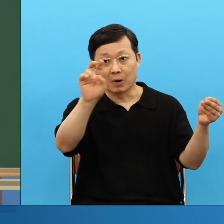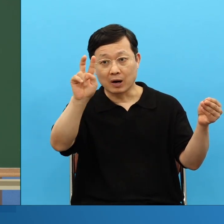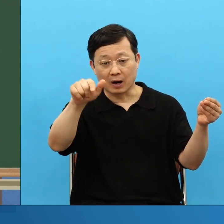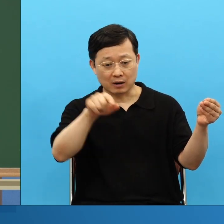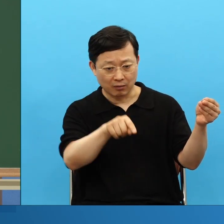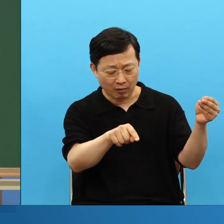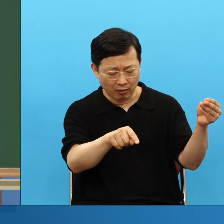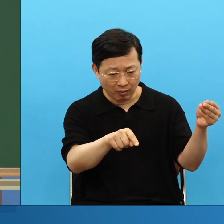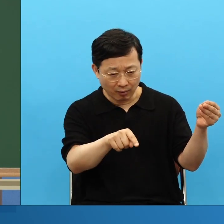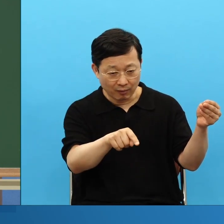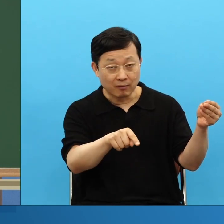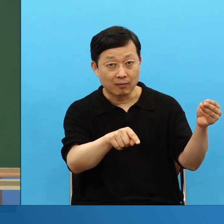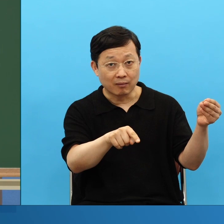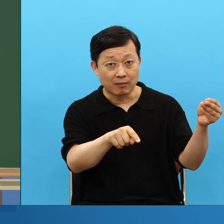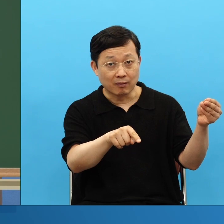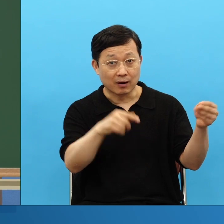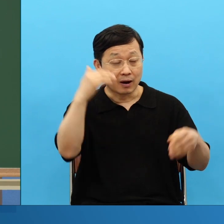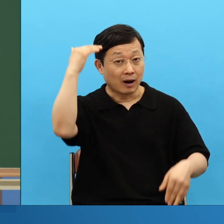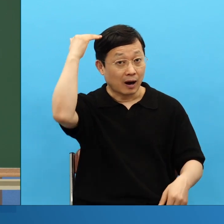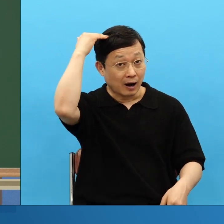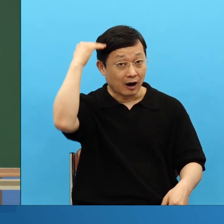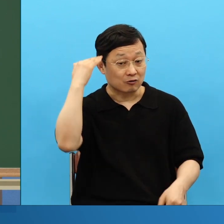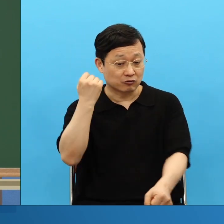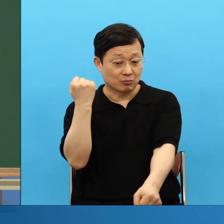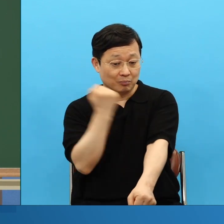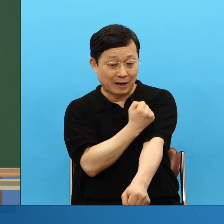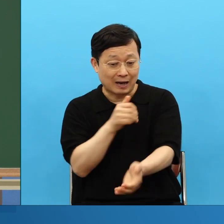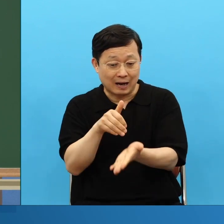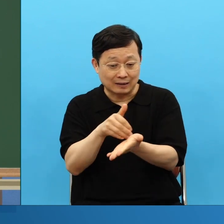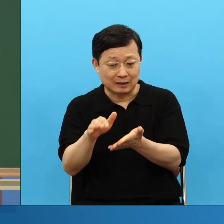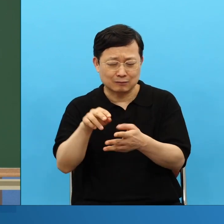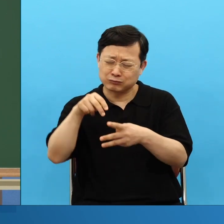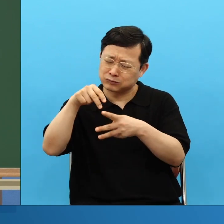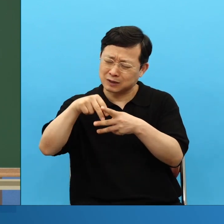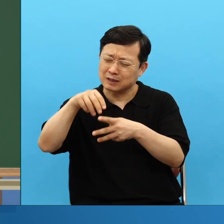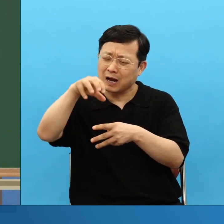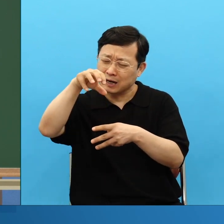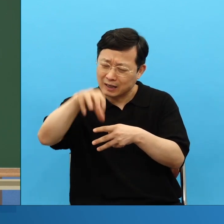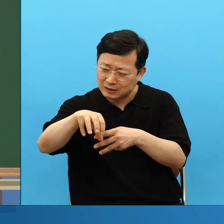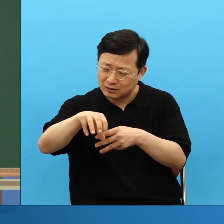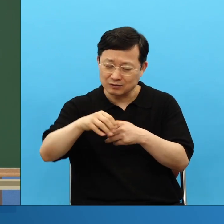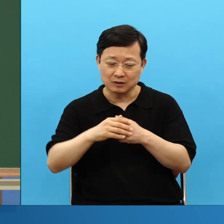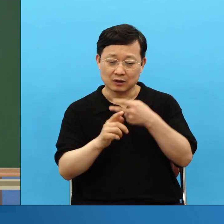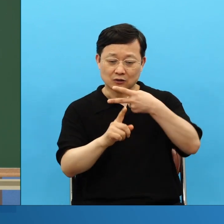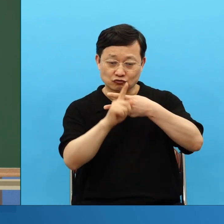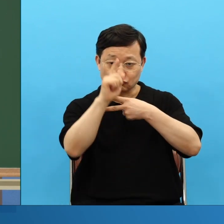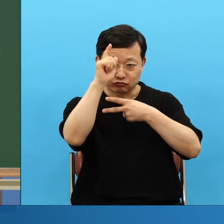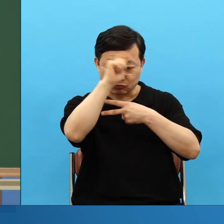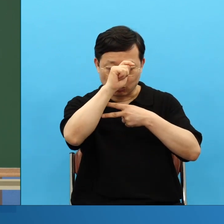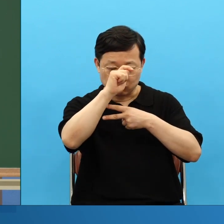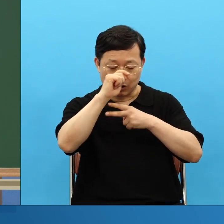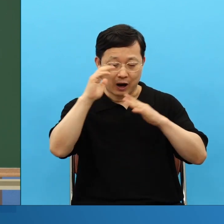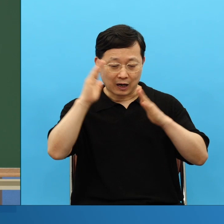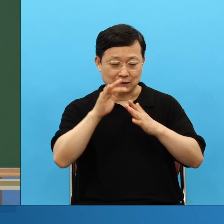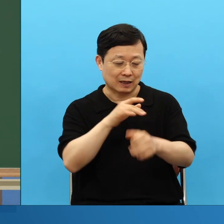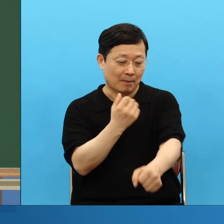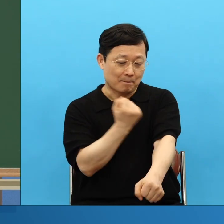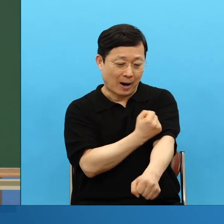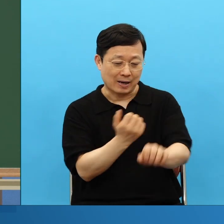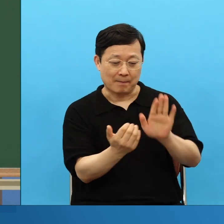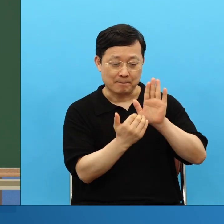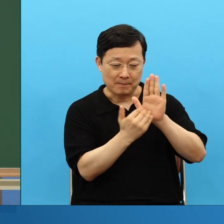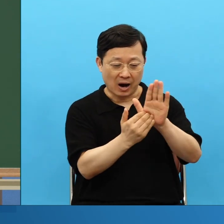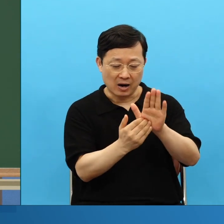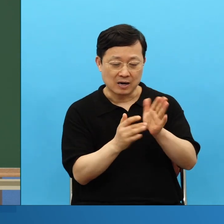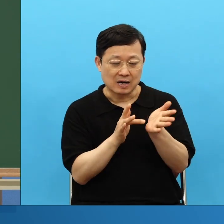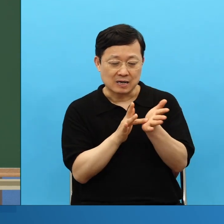한국마약퇴치운동본부에서 중고등학교에 이제 예방교육할 강사가 필요한데 약사들로 구성이 되어 있다.